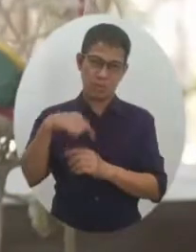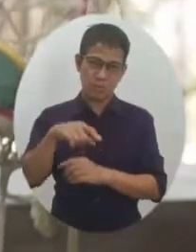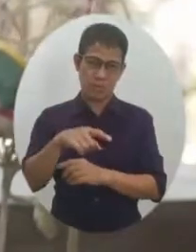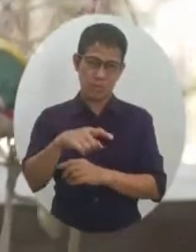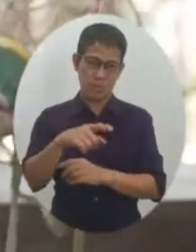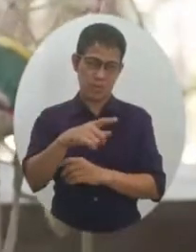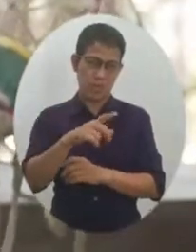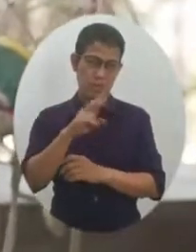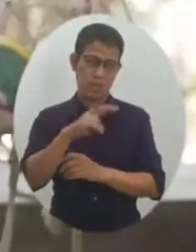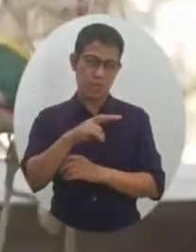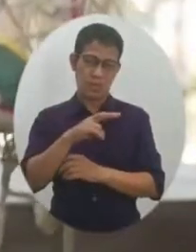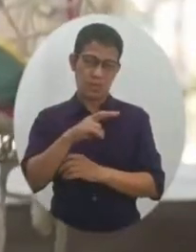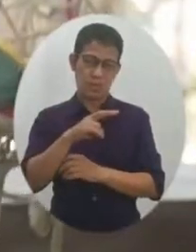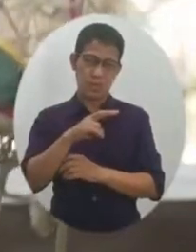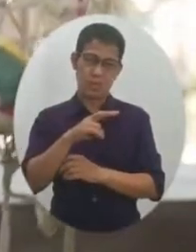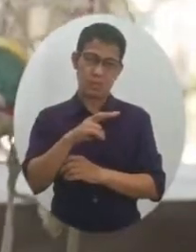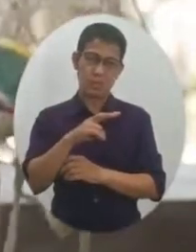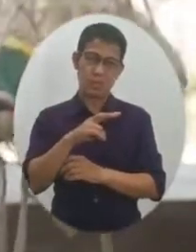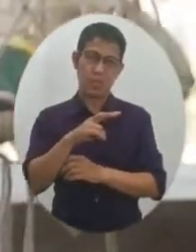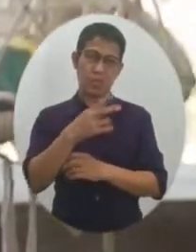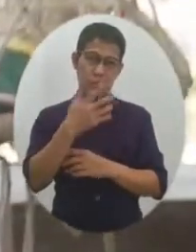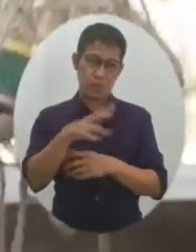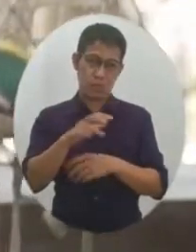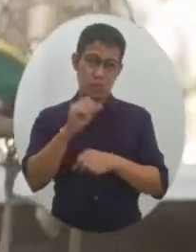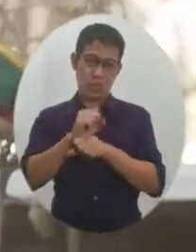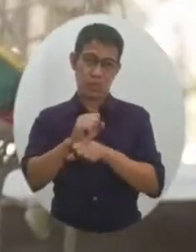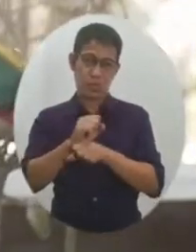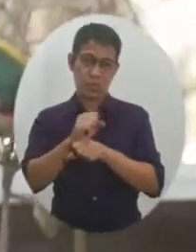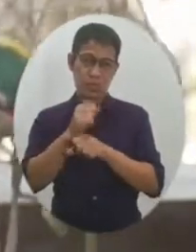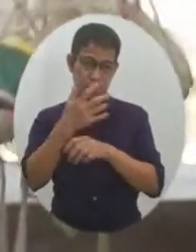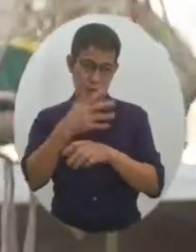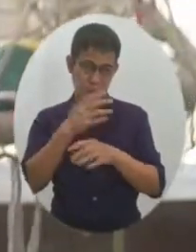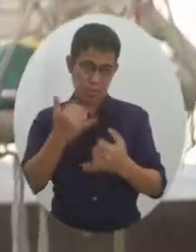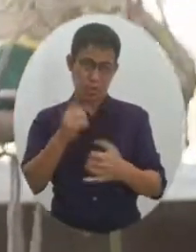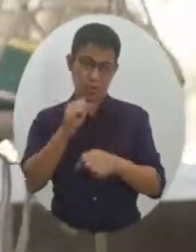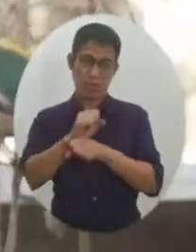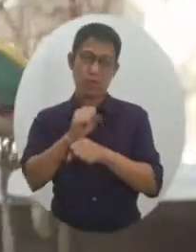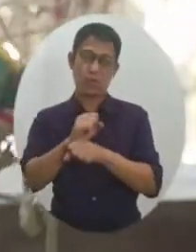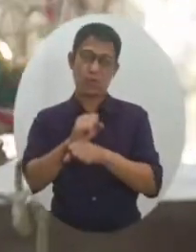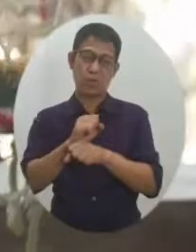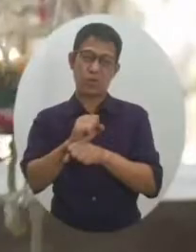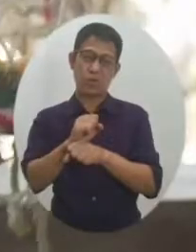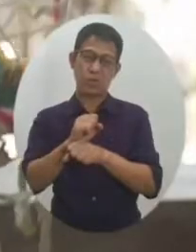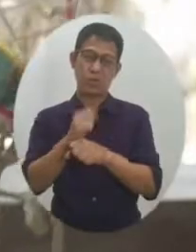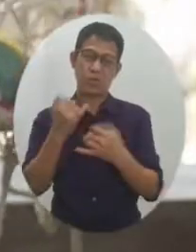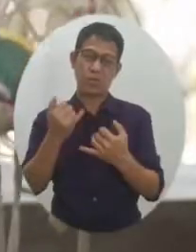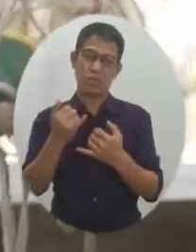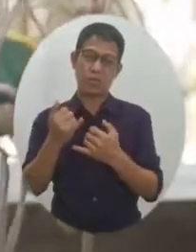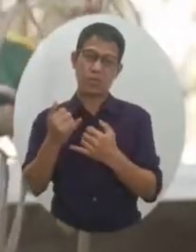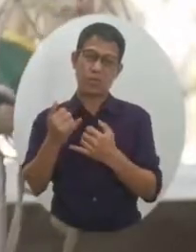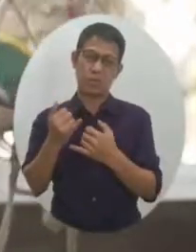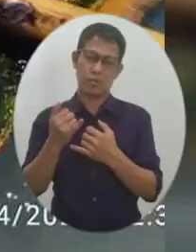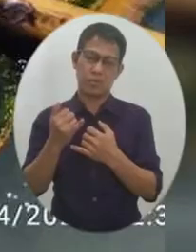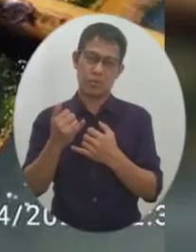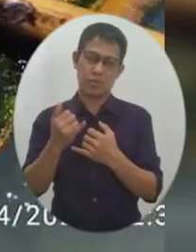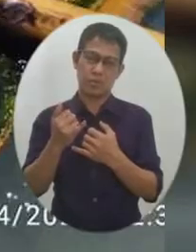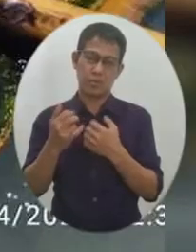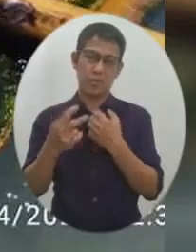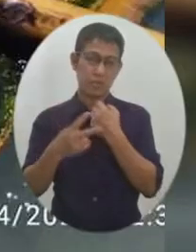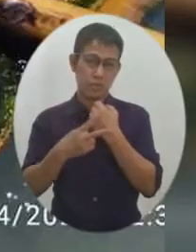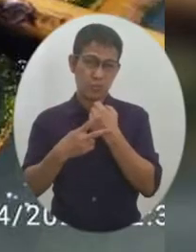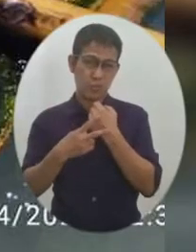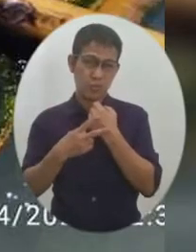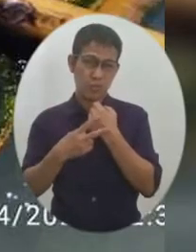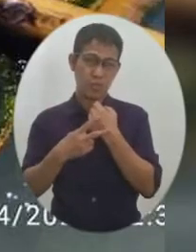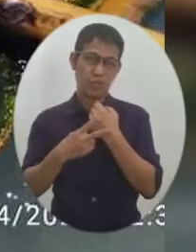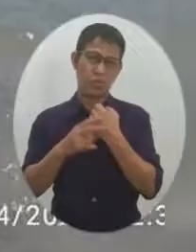po. Di, ngayon po, nung simula nilabas siya, nakapagtrabaho nga po ako dito sa tabing dagat, ang ano ko po,